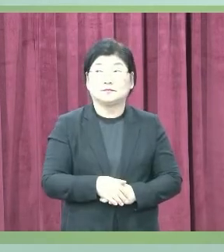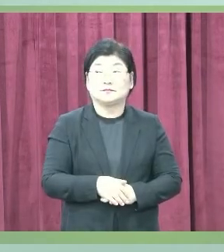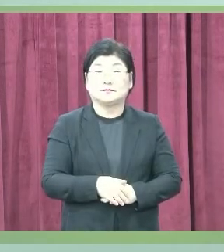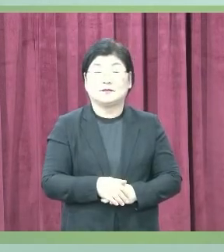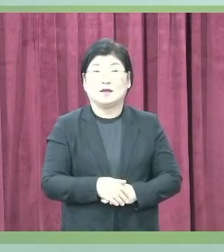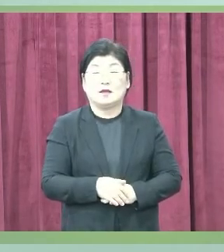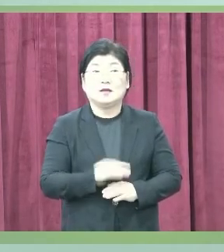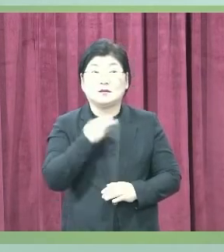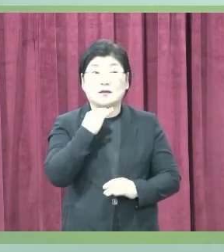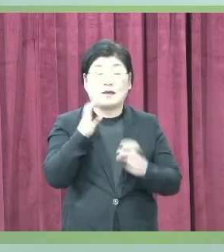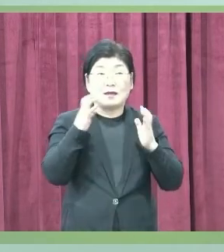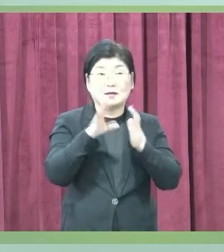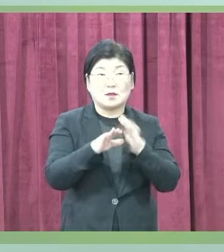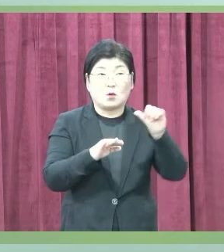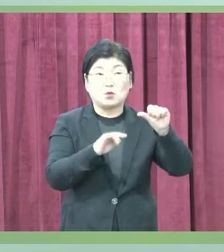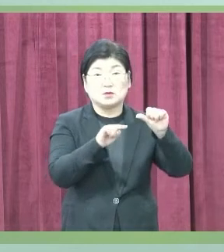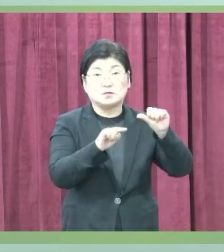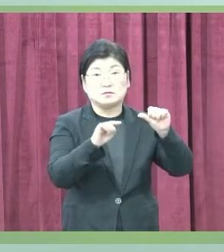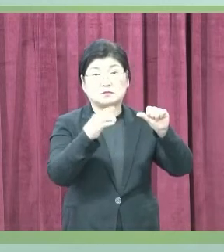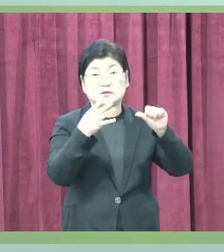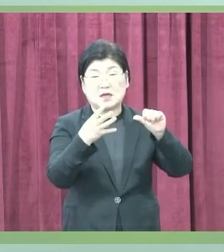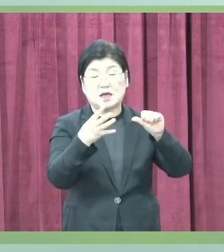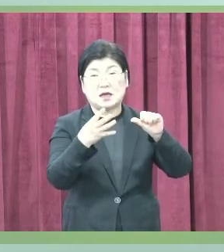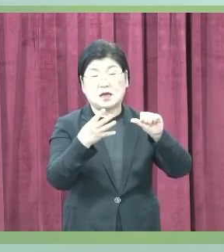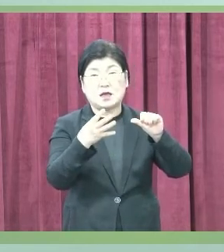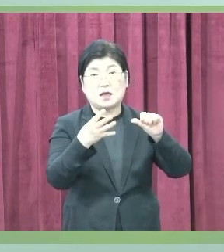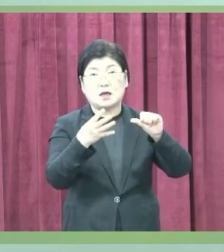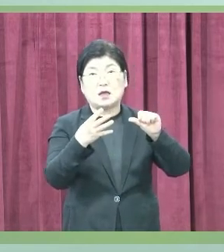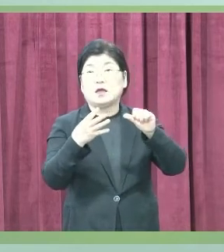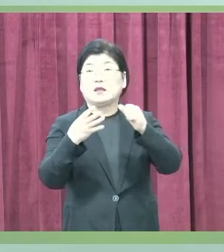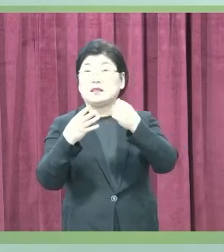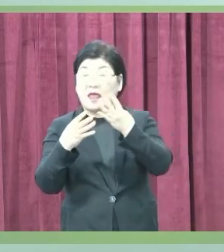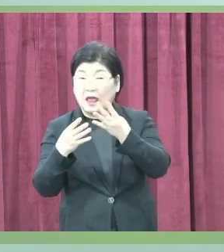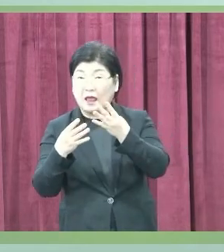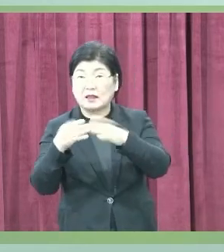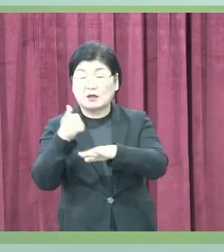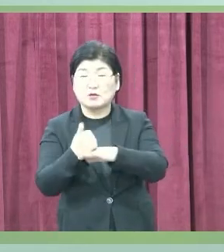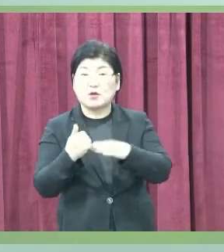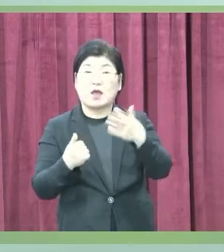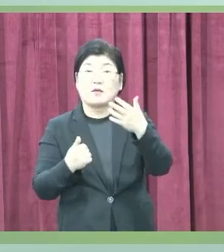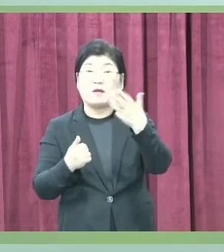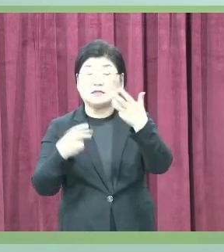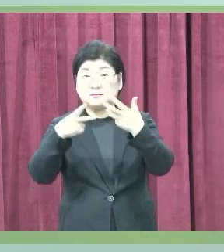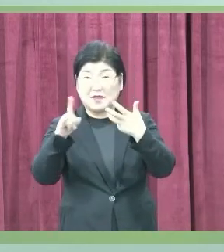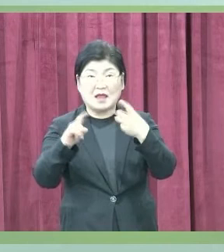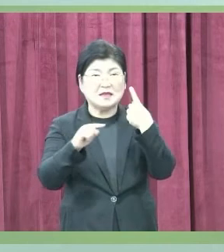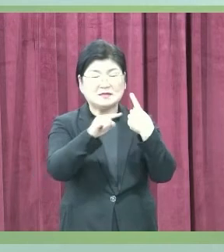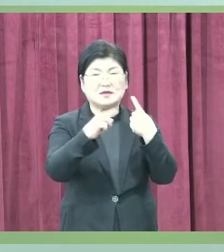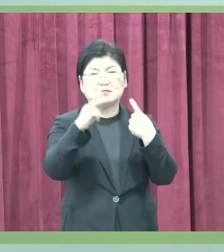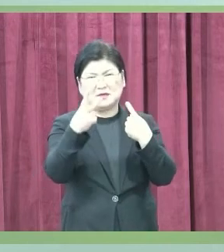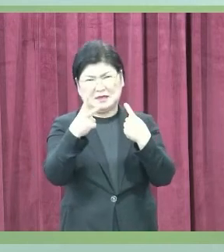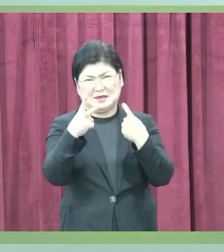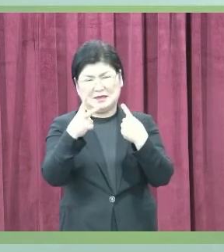연령군이 낮을수록 5.4배, 5.5배, 4.5배 막 이렇게 차이가 나다가 끝에 80대 가면 1.2배. 그러니까 뭐든지